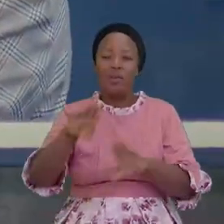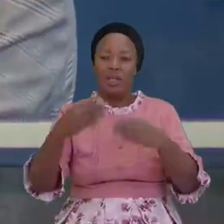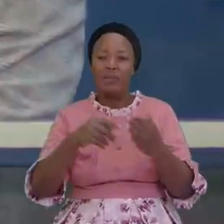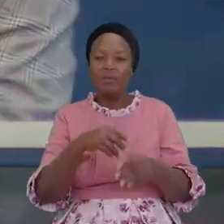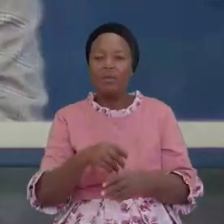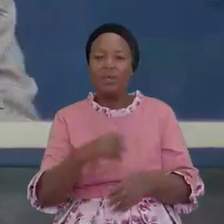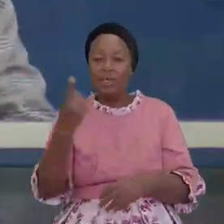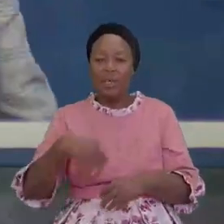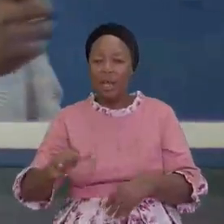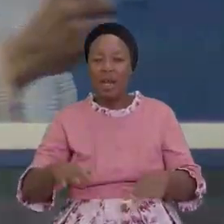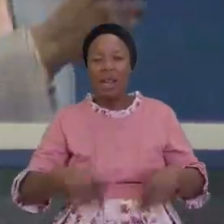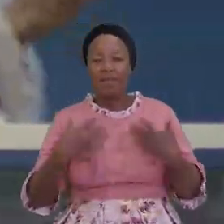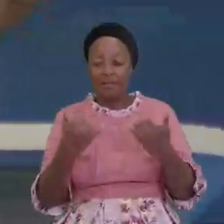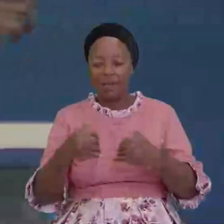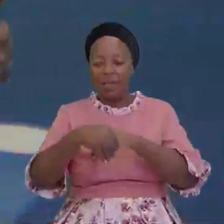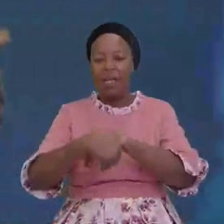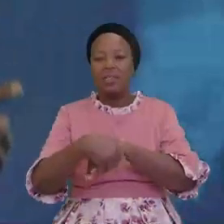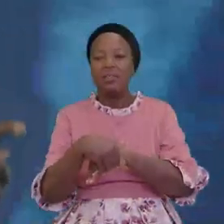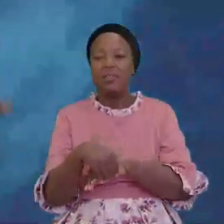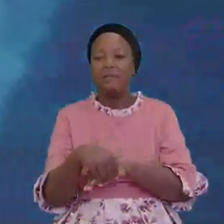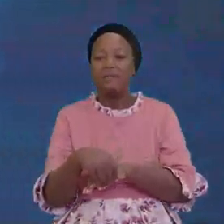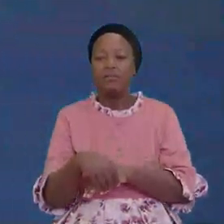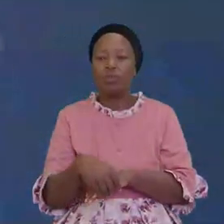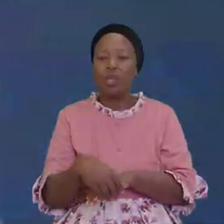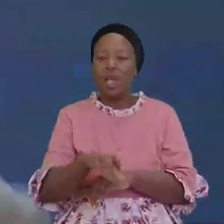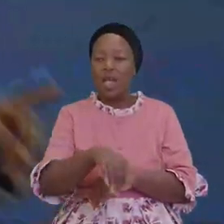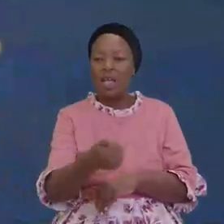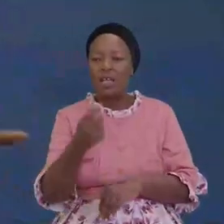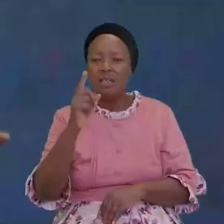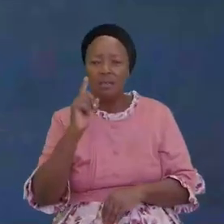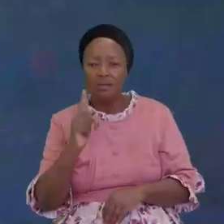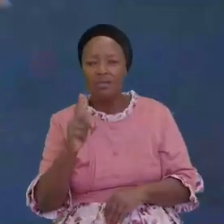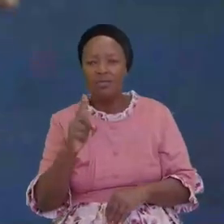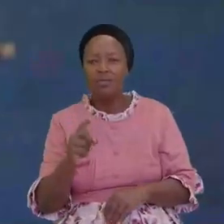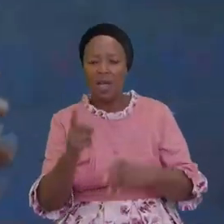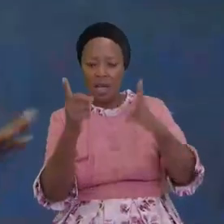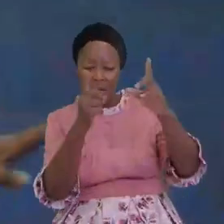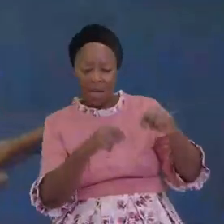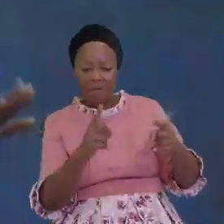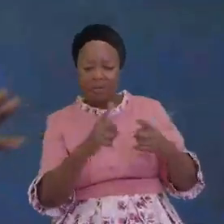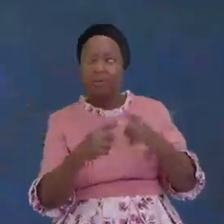Il te donnera le pardon ce soir. Il te donnera la vie éternelle ce soir.